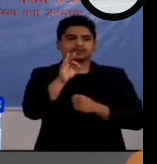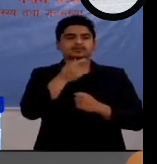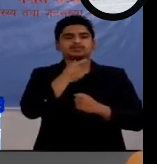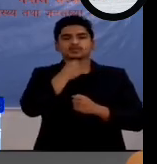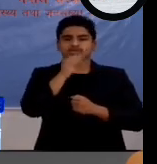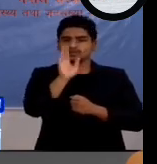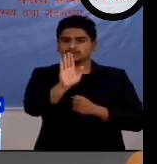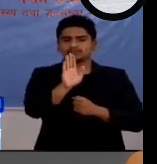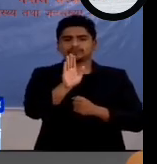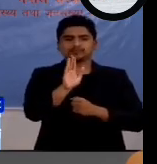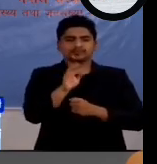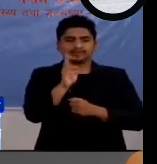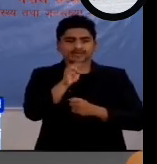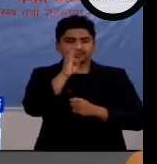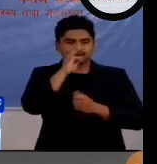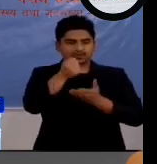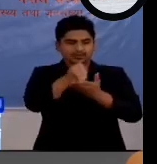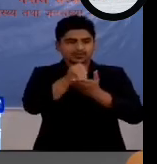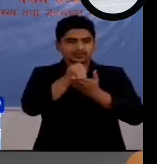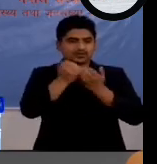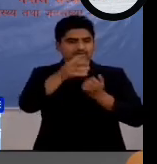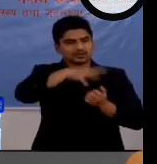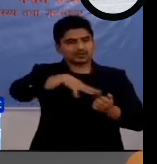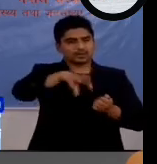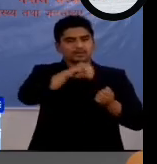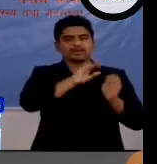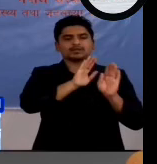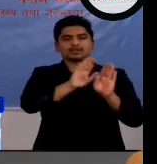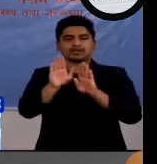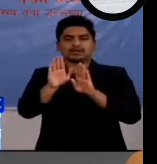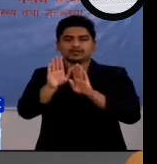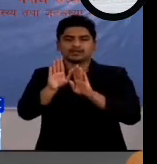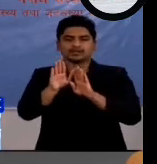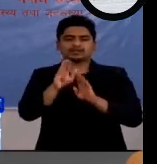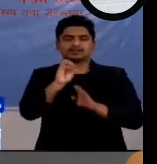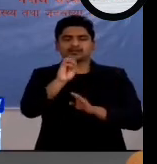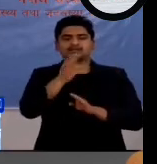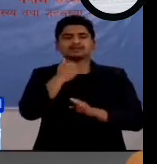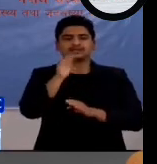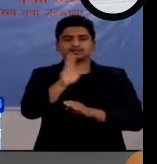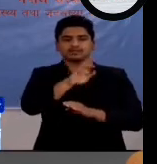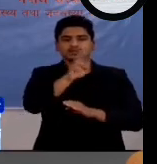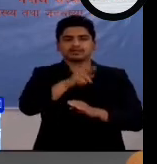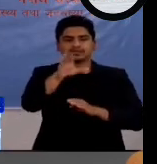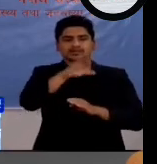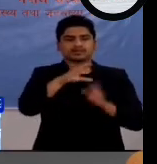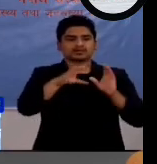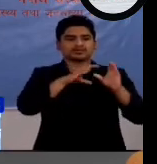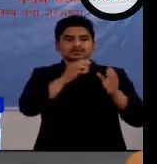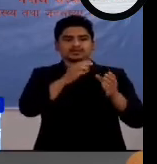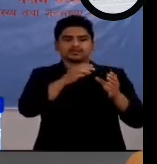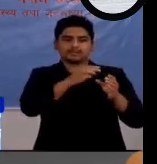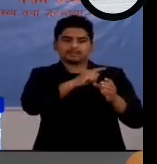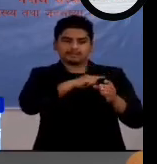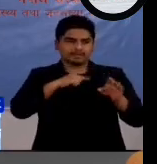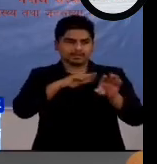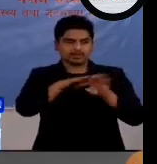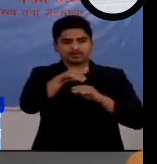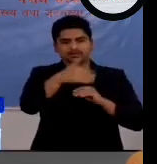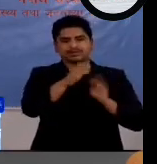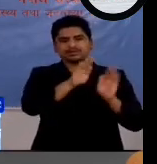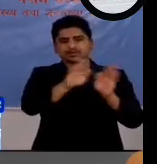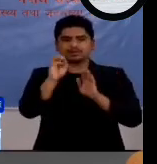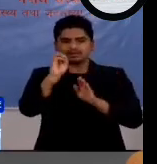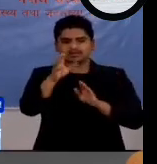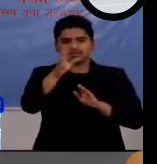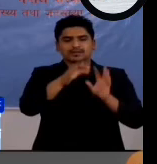मन्त्रालयको विश्वास छ। अब यसमा सहयोग गर्नुहुने सबैलाई धन्यवाद पनि यो अवसरमा दिन चाहन्छु र सबै मिडिया कर्मीहरूलाई पनि